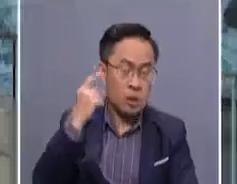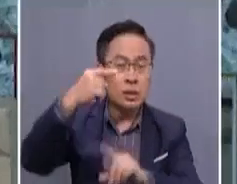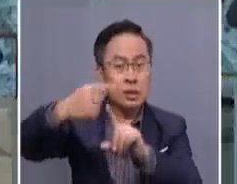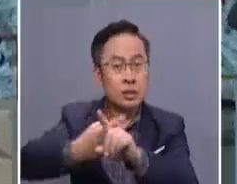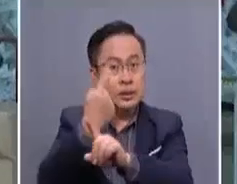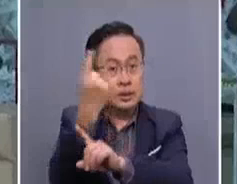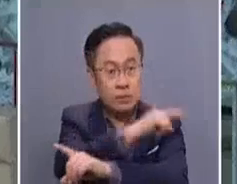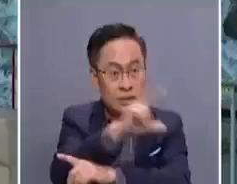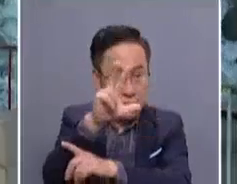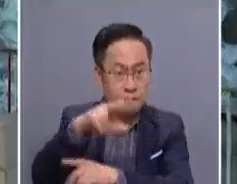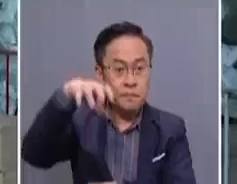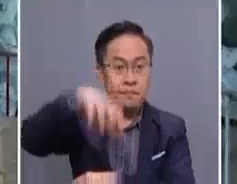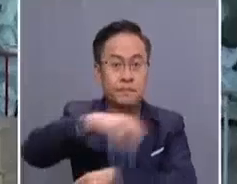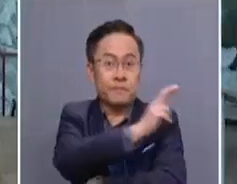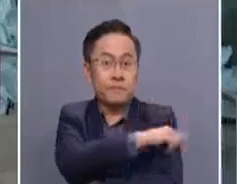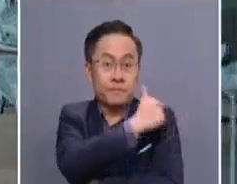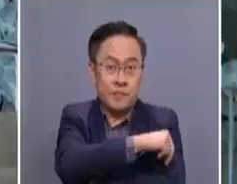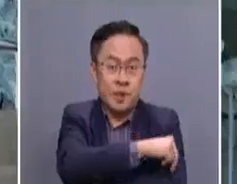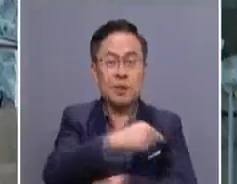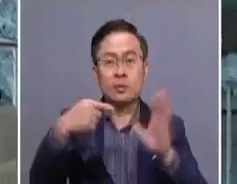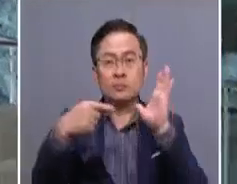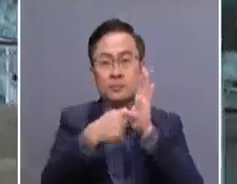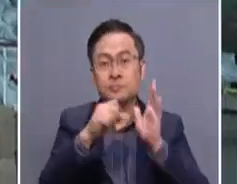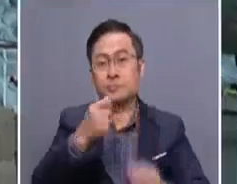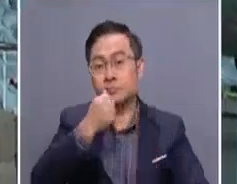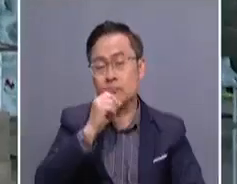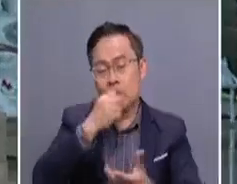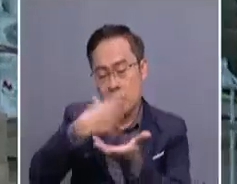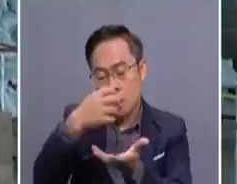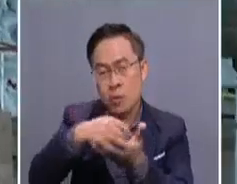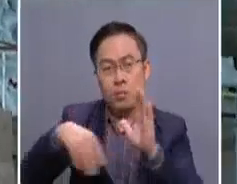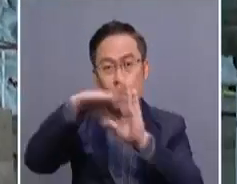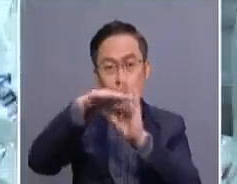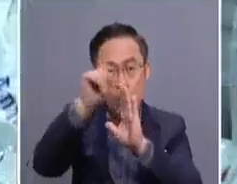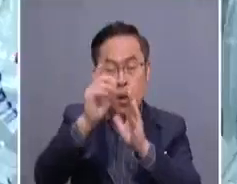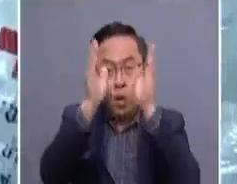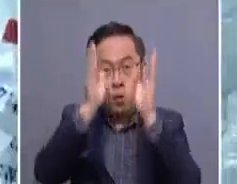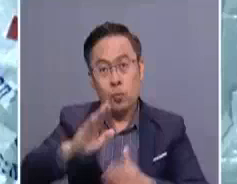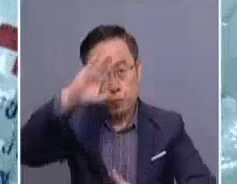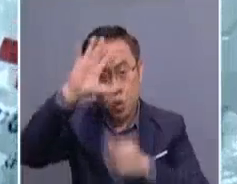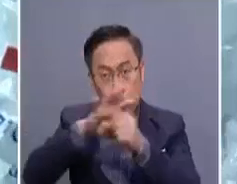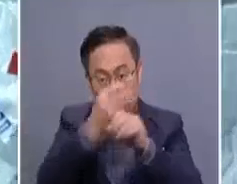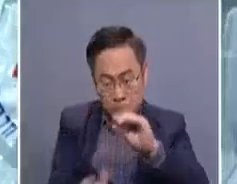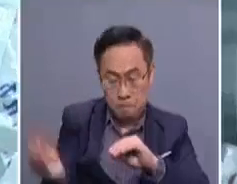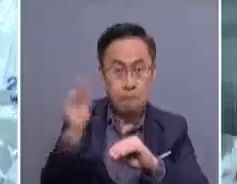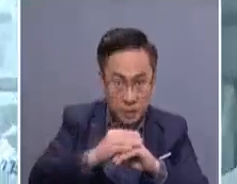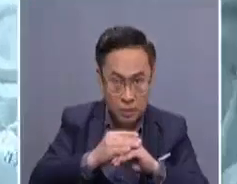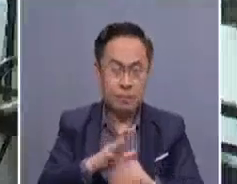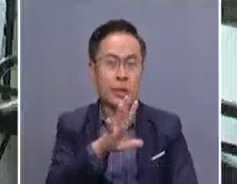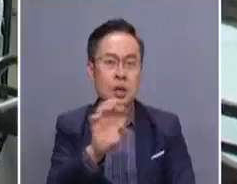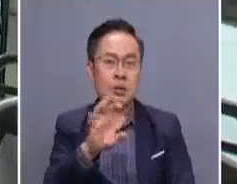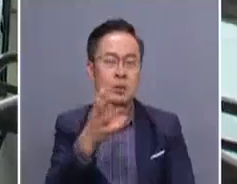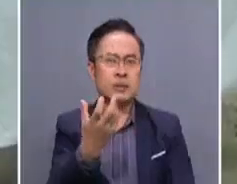ทางสำนักงานสาธารณสุขจังหวัดรายงานพบผู้ติดเชื้อรายใหม่เพิ่มขึ้น541คนนะฮะ